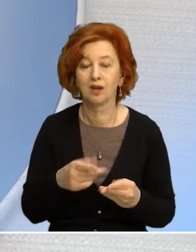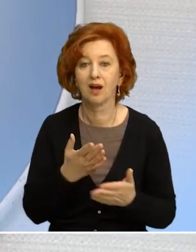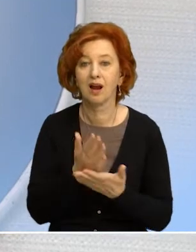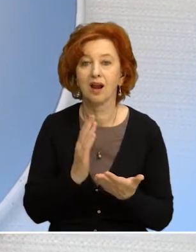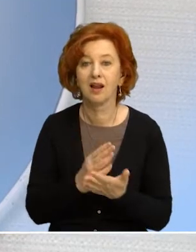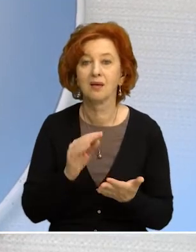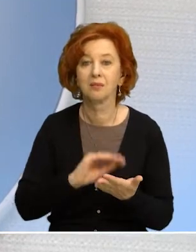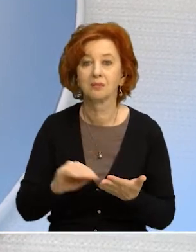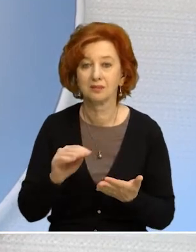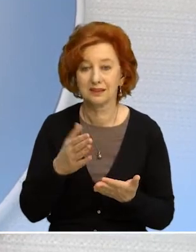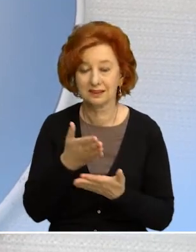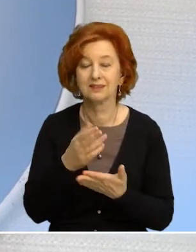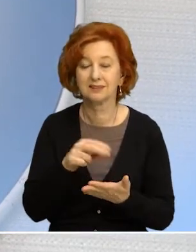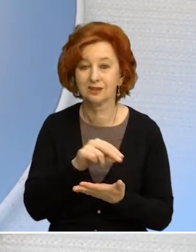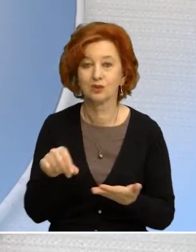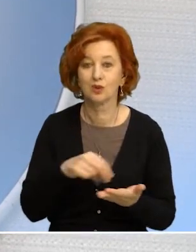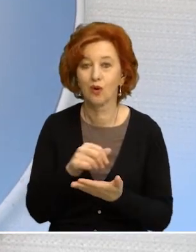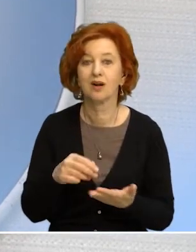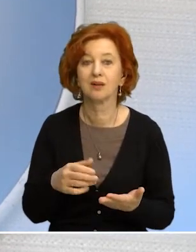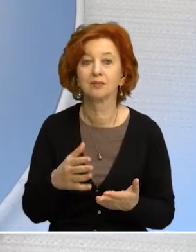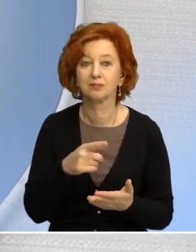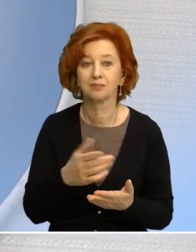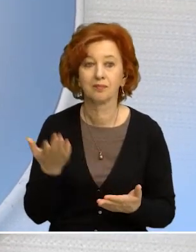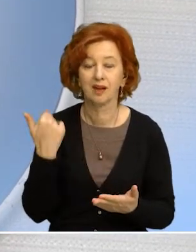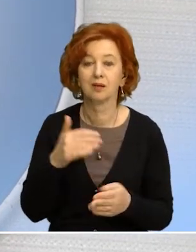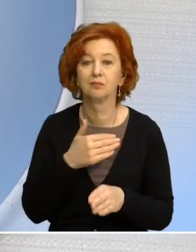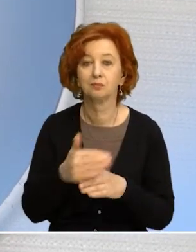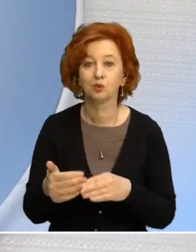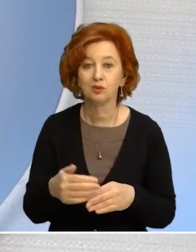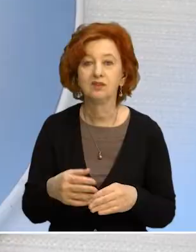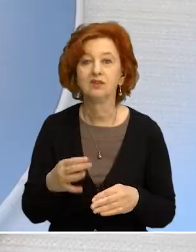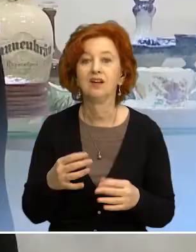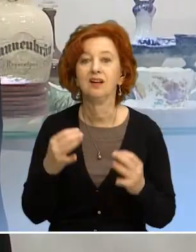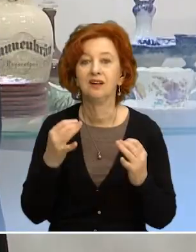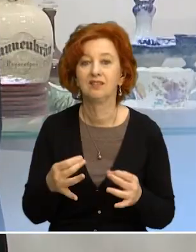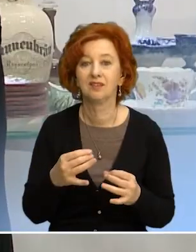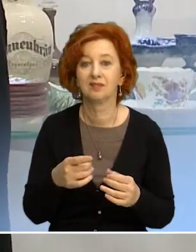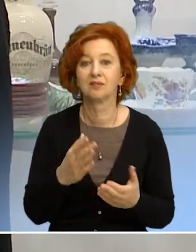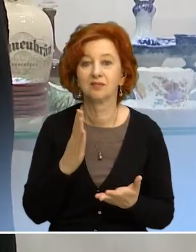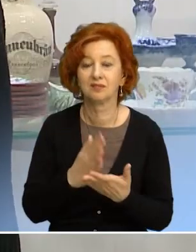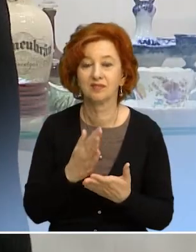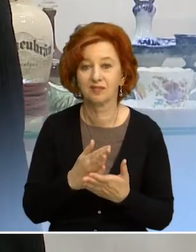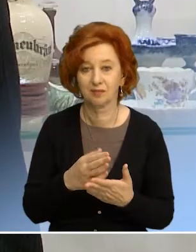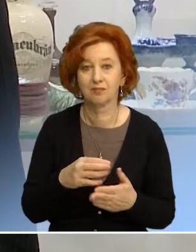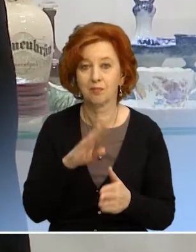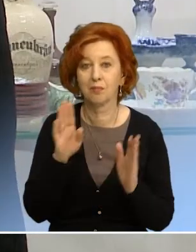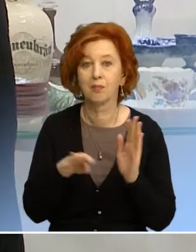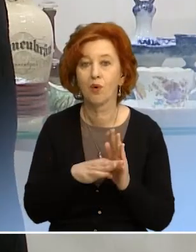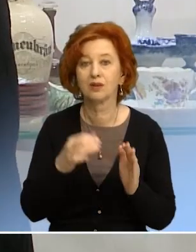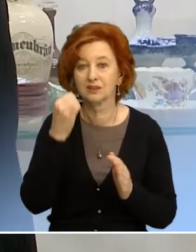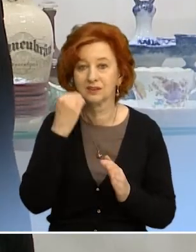надписью «хлеб-соль», он произведен, правда, более в позднее время, это уже начало 20 века, в стиле